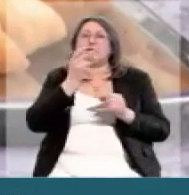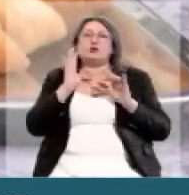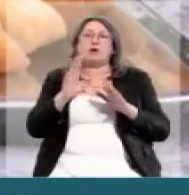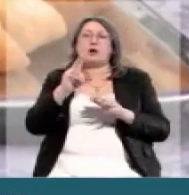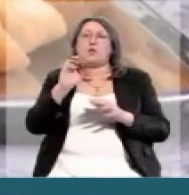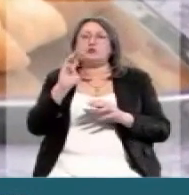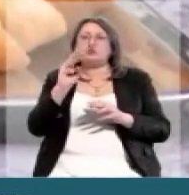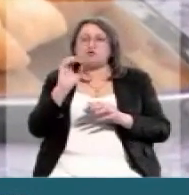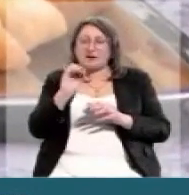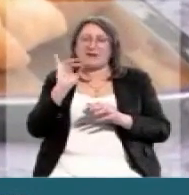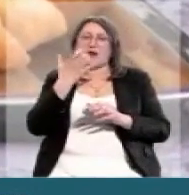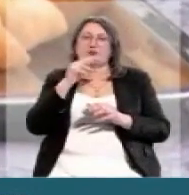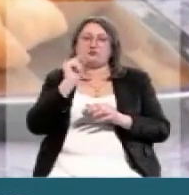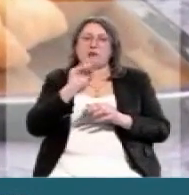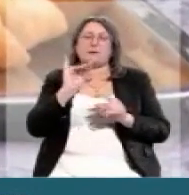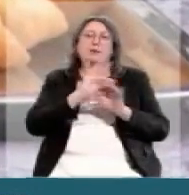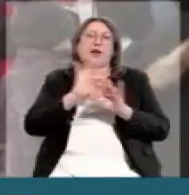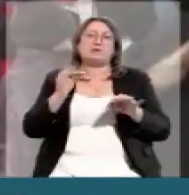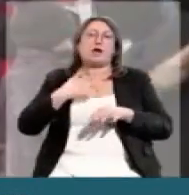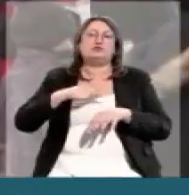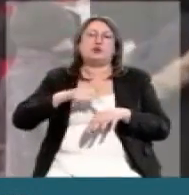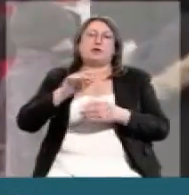только кузе и горячий чай, но и прекрасное